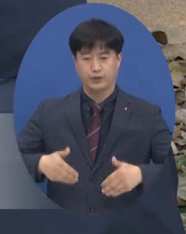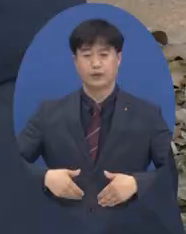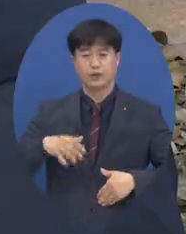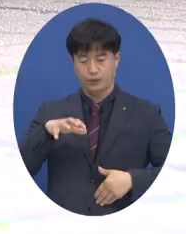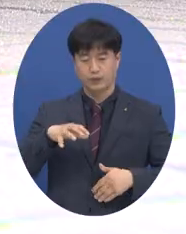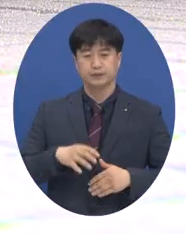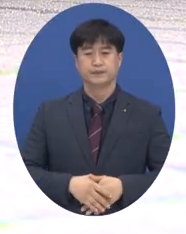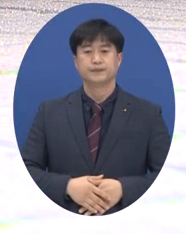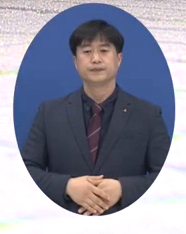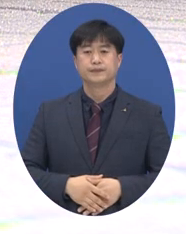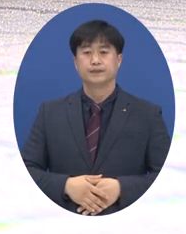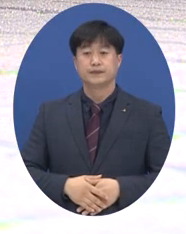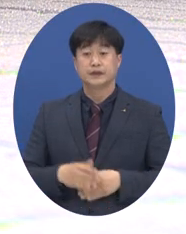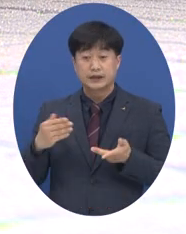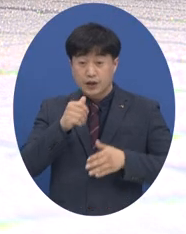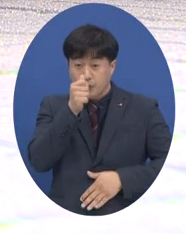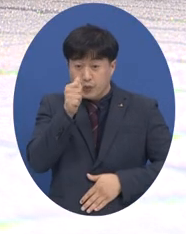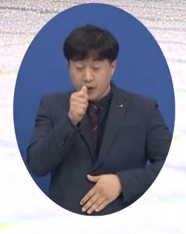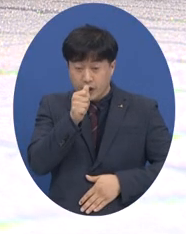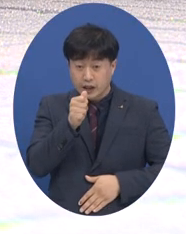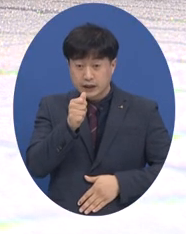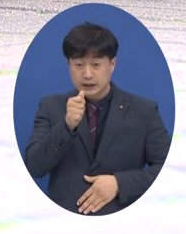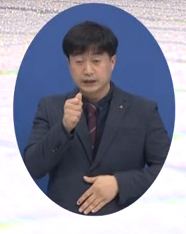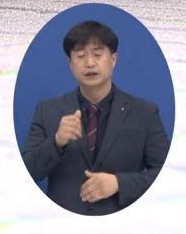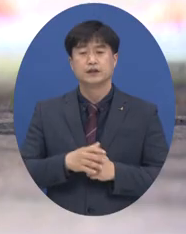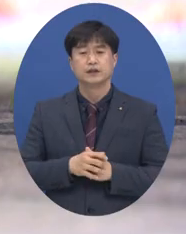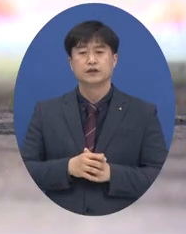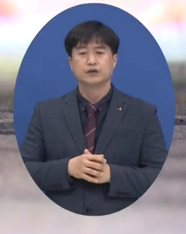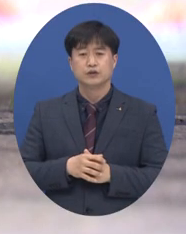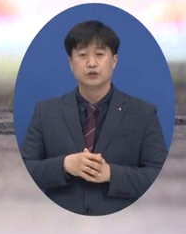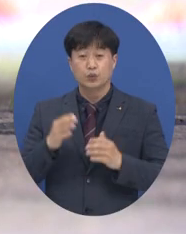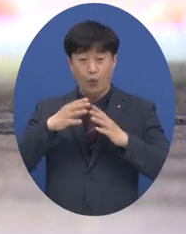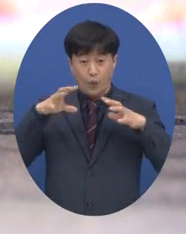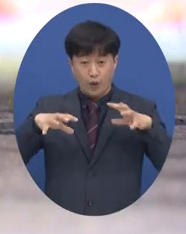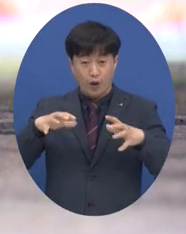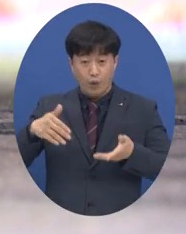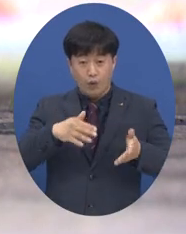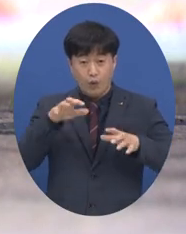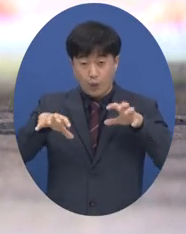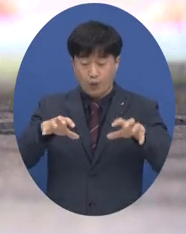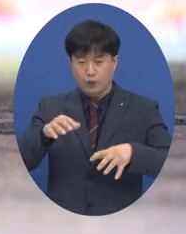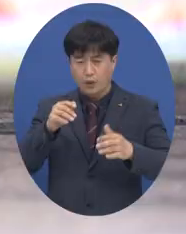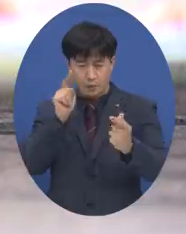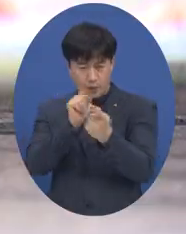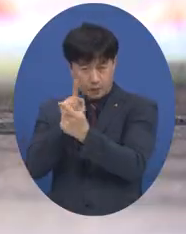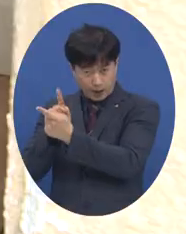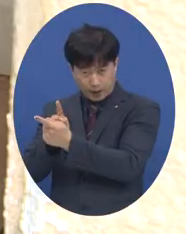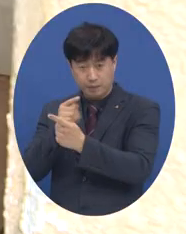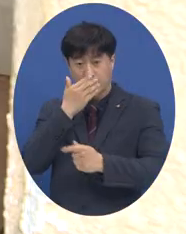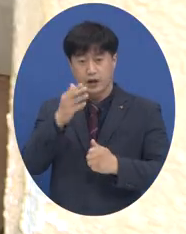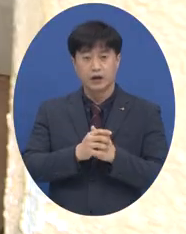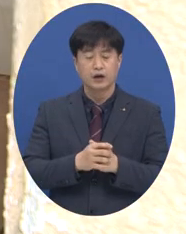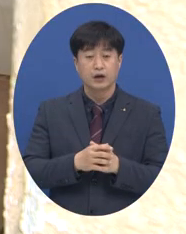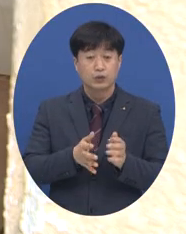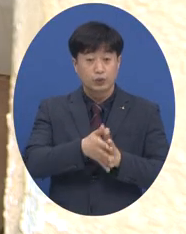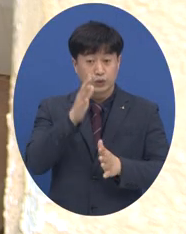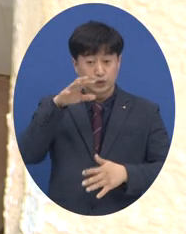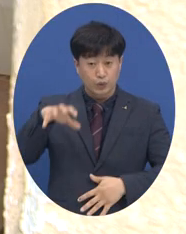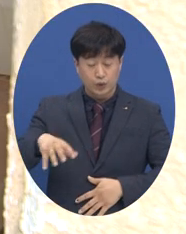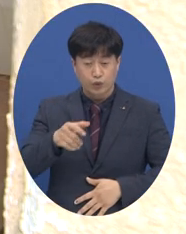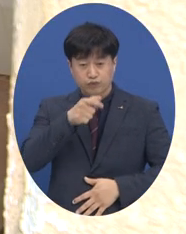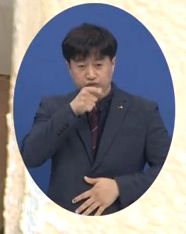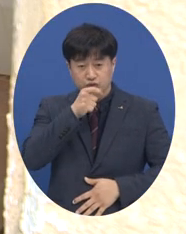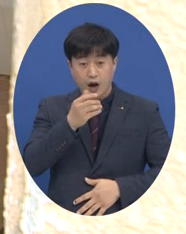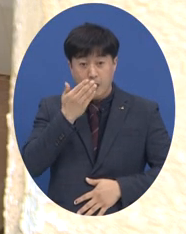해야 되는 곳이에요 길고양이 이른바 길리안 이는 동네나 거리 곳곳에서 볼 수 있습니다 도 심해서 물이나